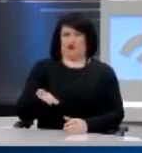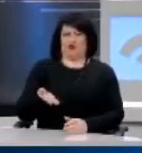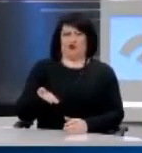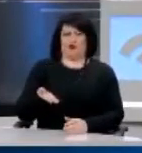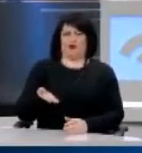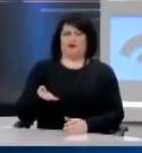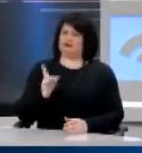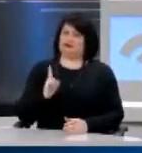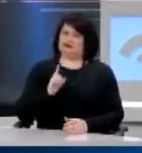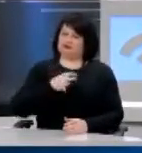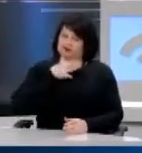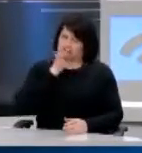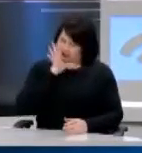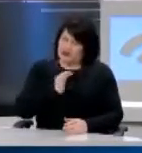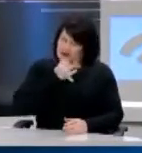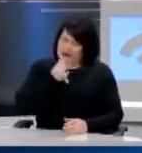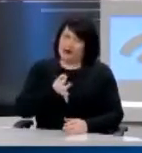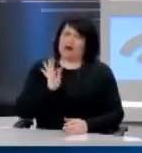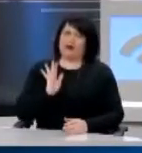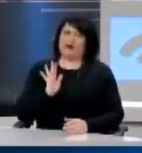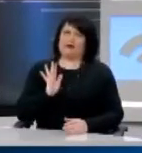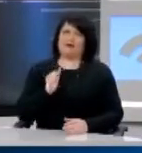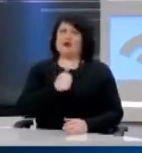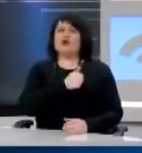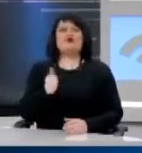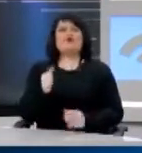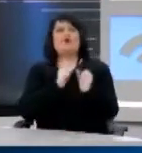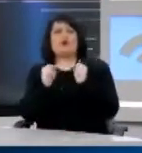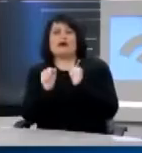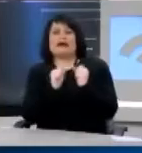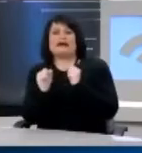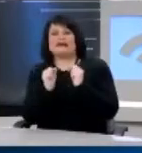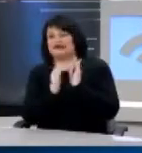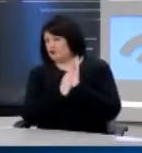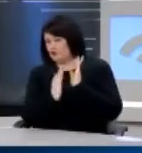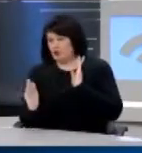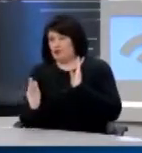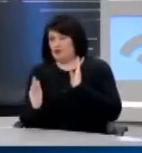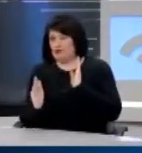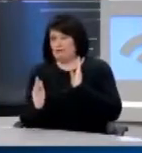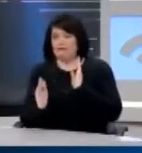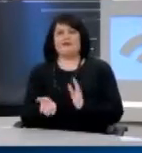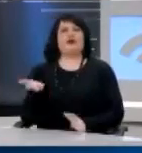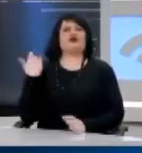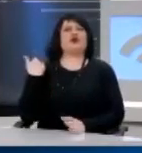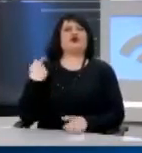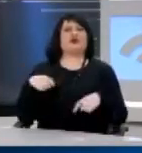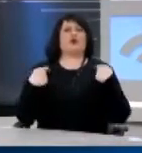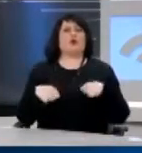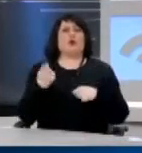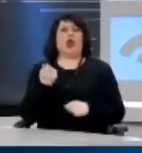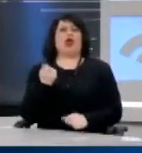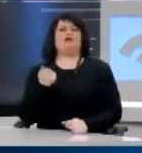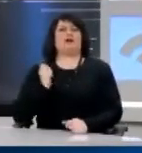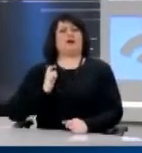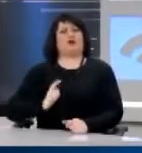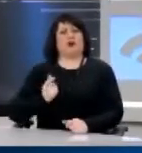μόνο στην περίοδο της κρίσης. Την περίοδο των παχαίων αγελάδων. Την περίοδο που ισχυρή ελληνική